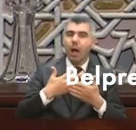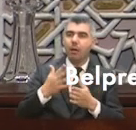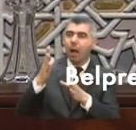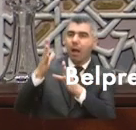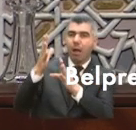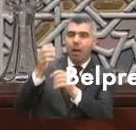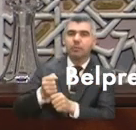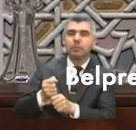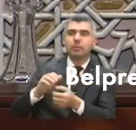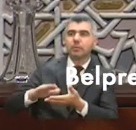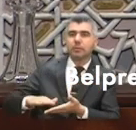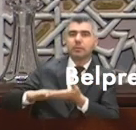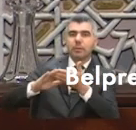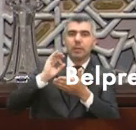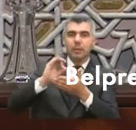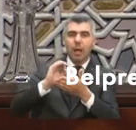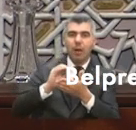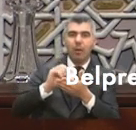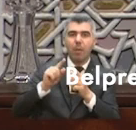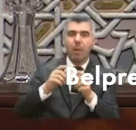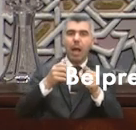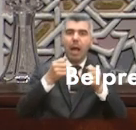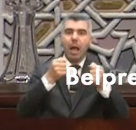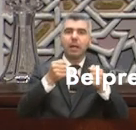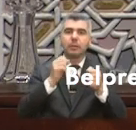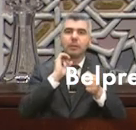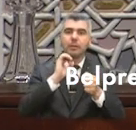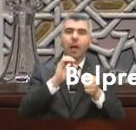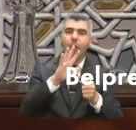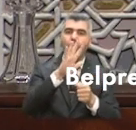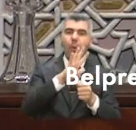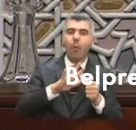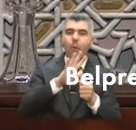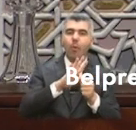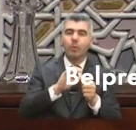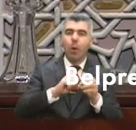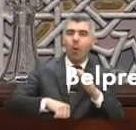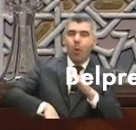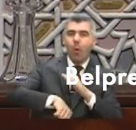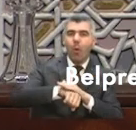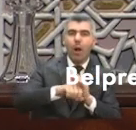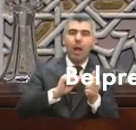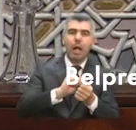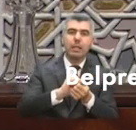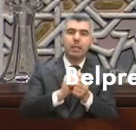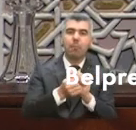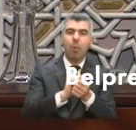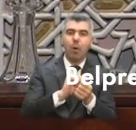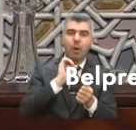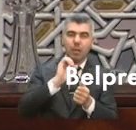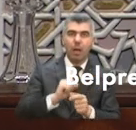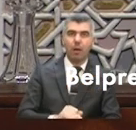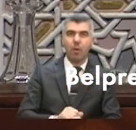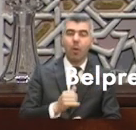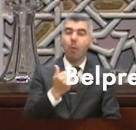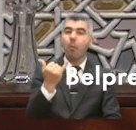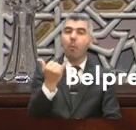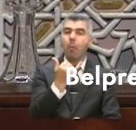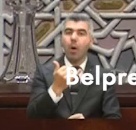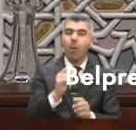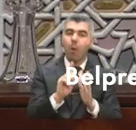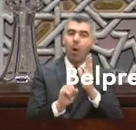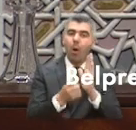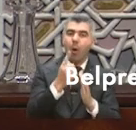بهذا التتويج وامام هذا التالق الرياضي الكبير والذي يعكس الطفره